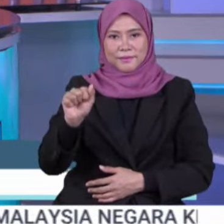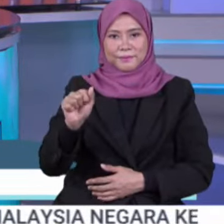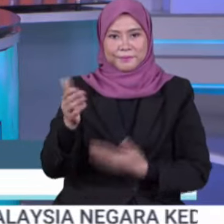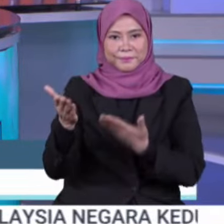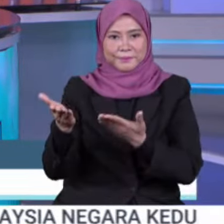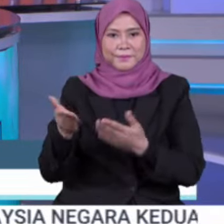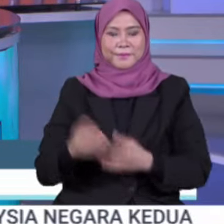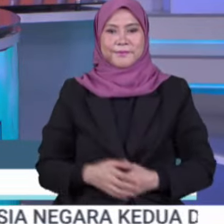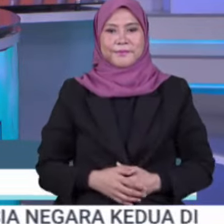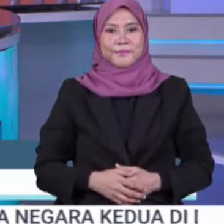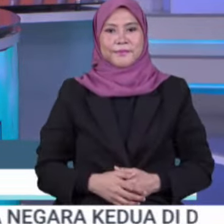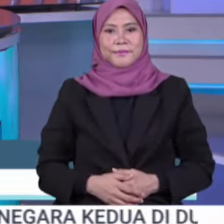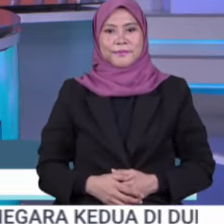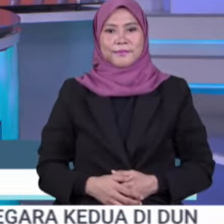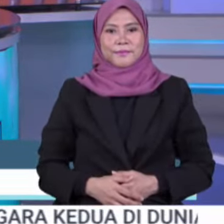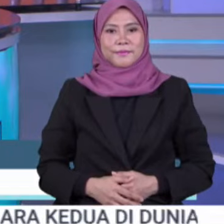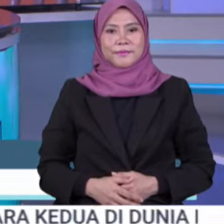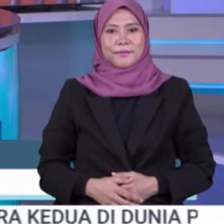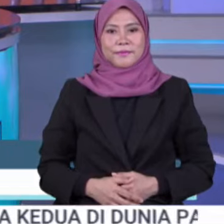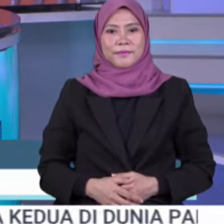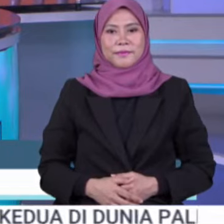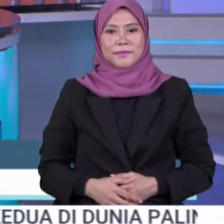V, silakan.